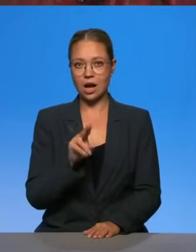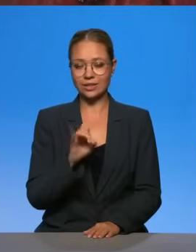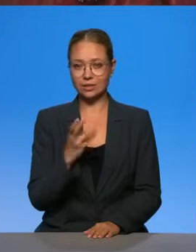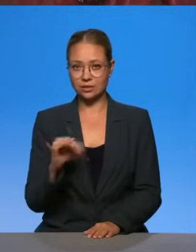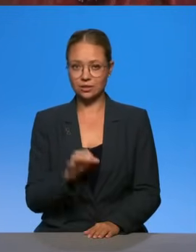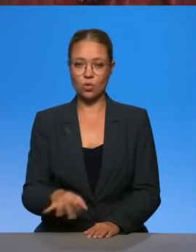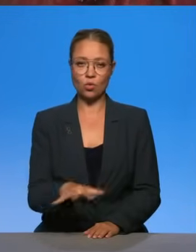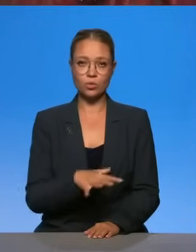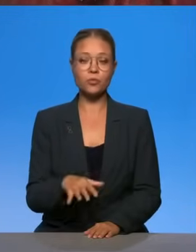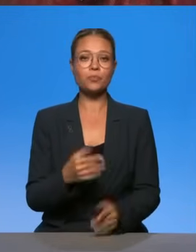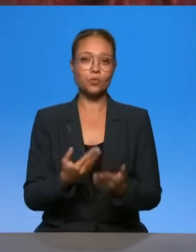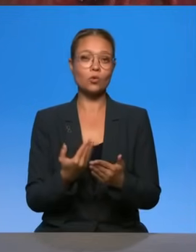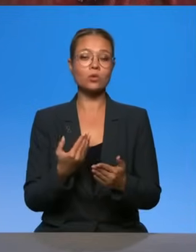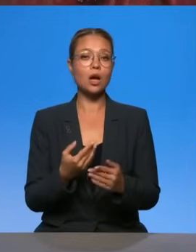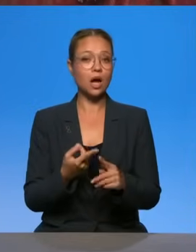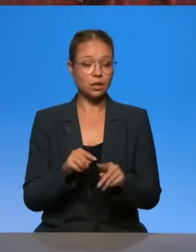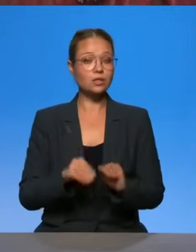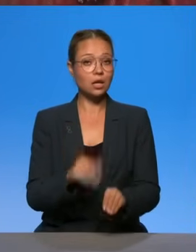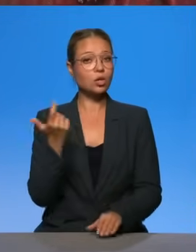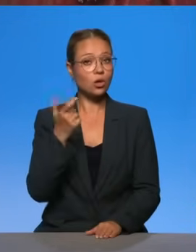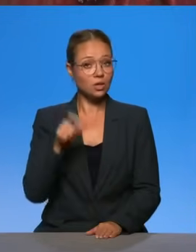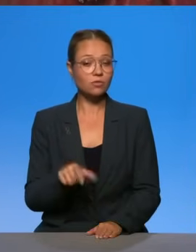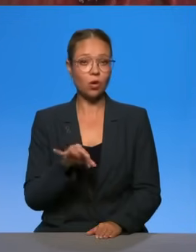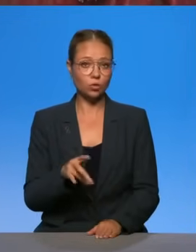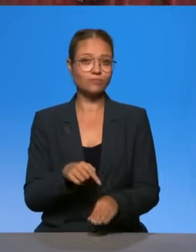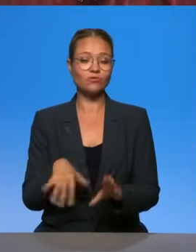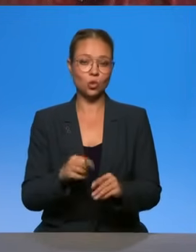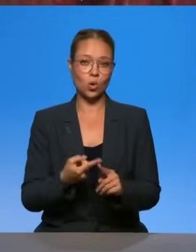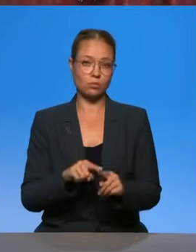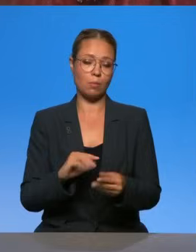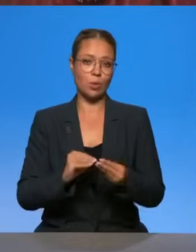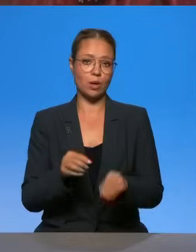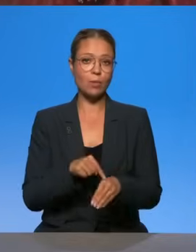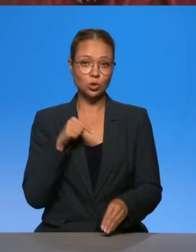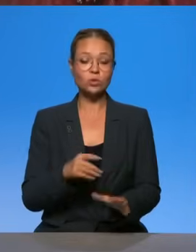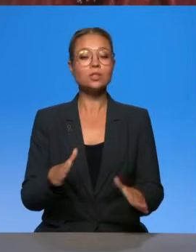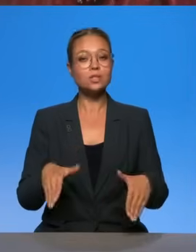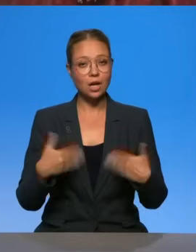сельскохозяйственник, который это все испытал на себе. Борис Белов сейчас с нами на связи. Борис Александрович, здравствуйте.